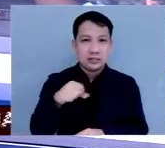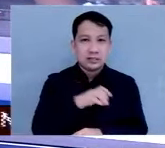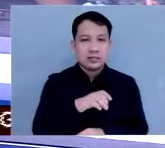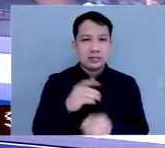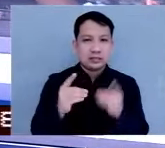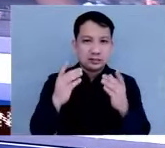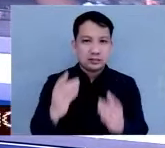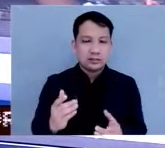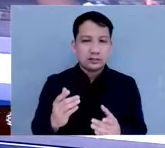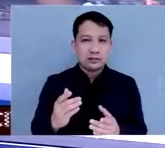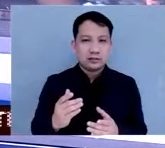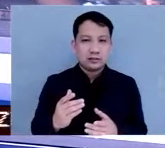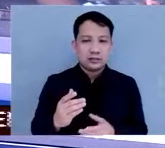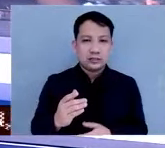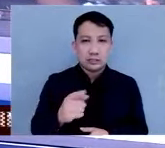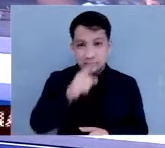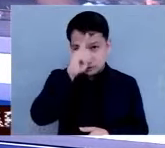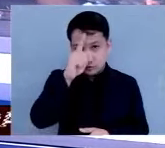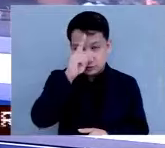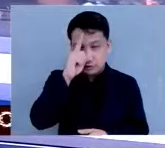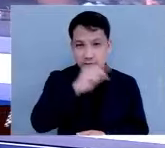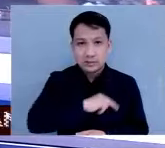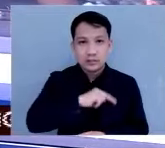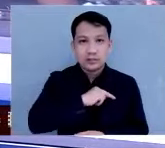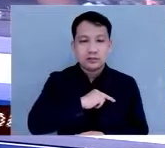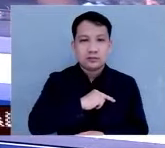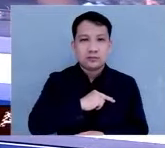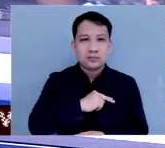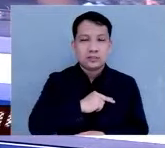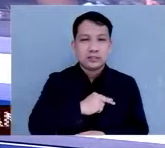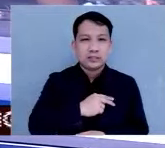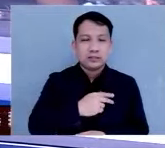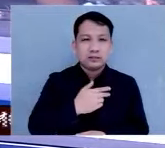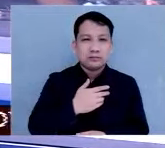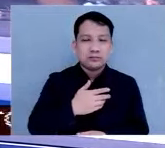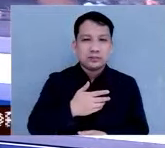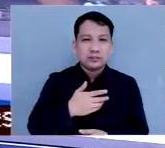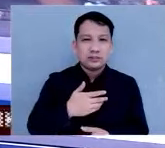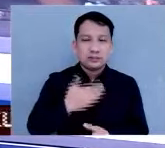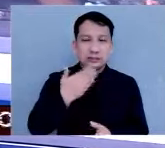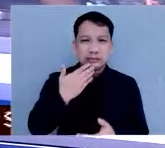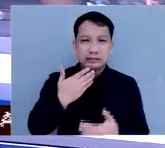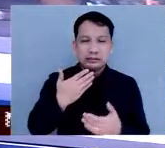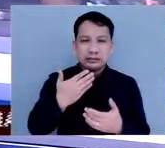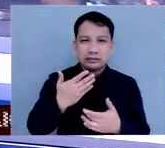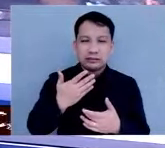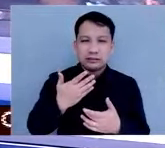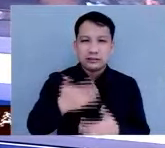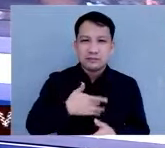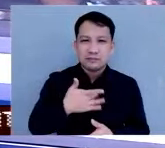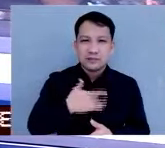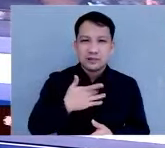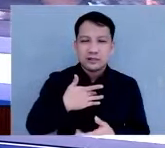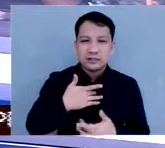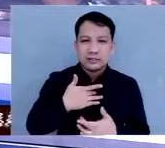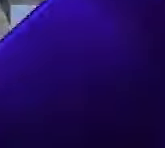na German national na sumamaraw ang pakiramdam habang nagmamaneho. Nasa frontline ng balitang yan si Faith Del